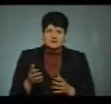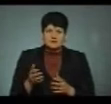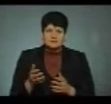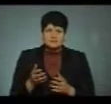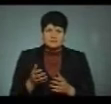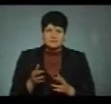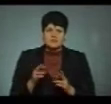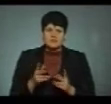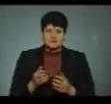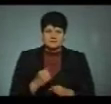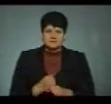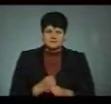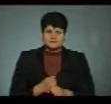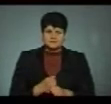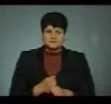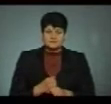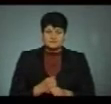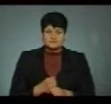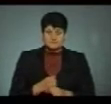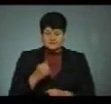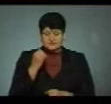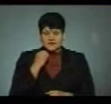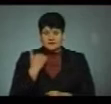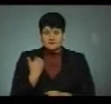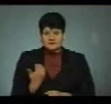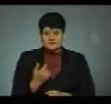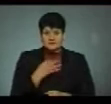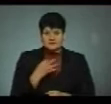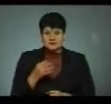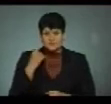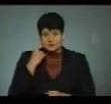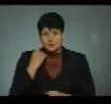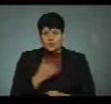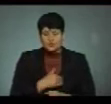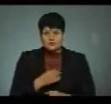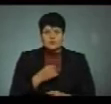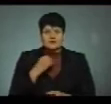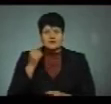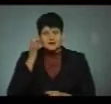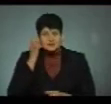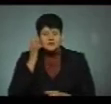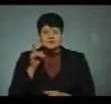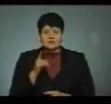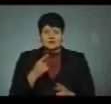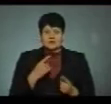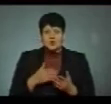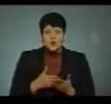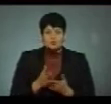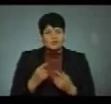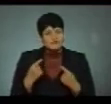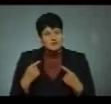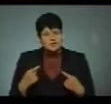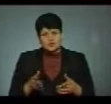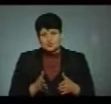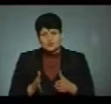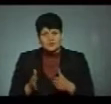лікування. І все ж я дякую вам за вашу висловлену думку, але хочу нагадати, що наша розмова дещо в іншому руслі відбувається.